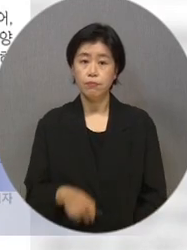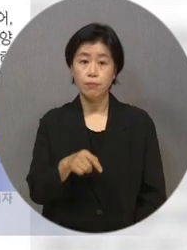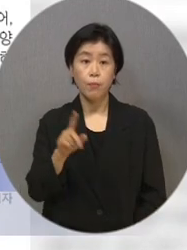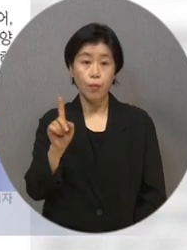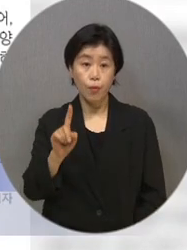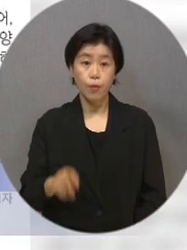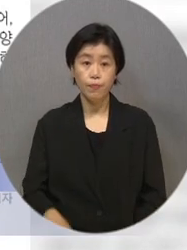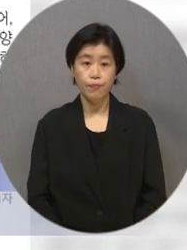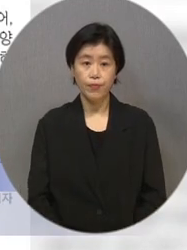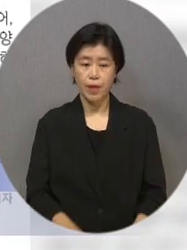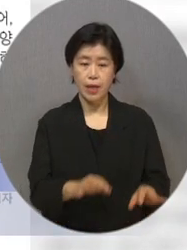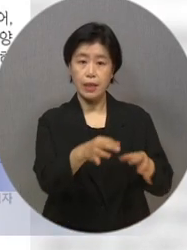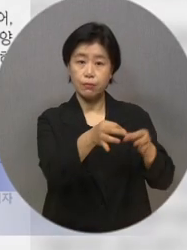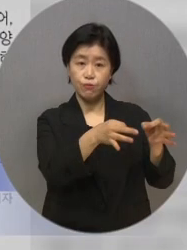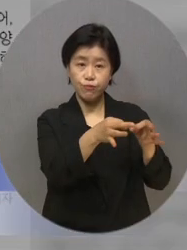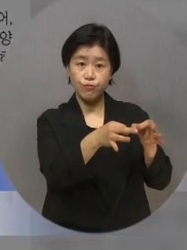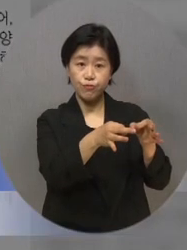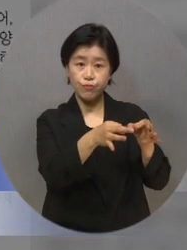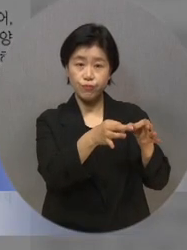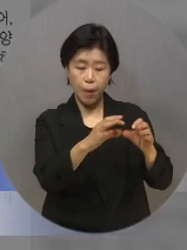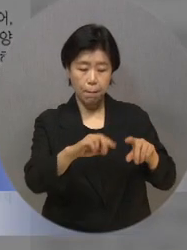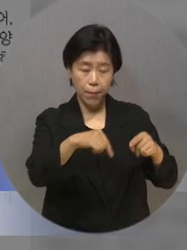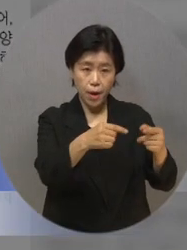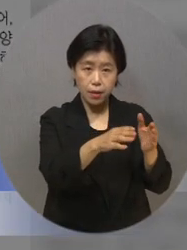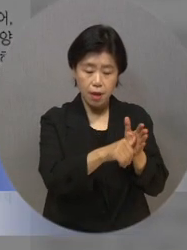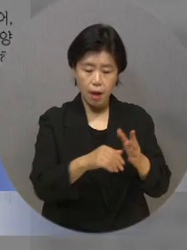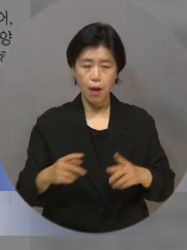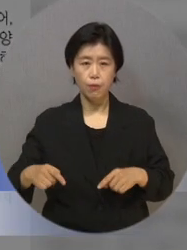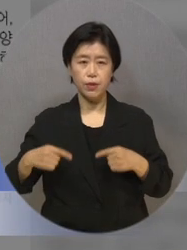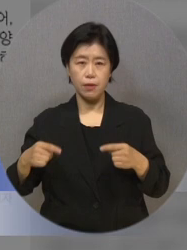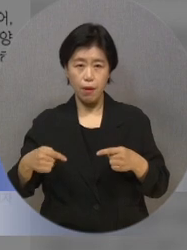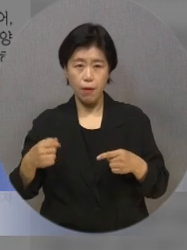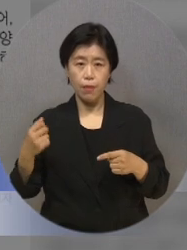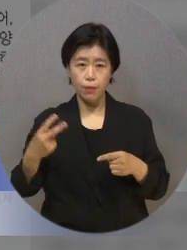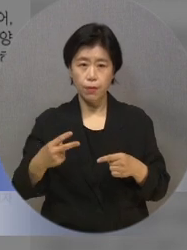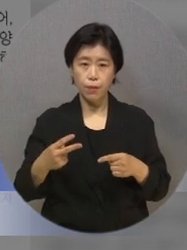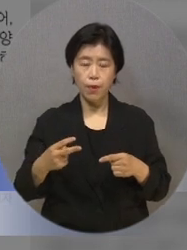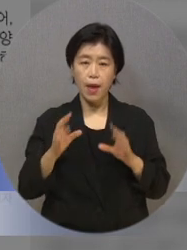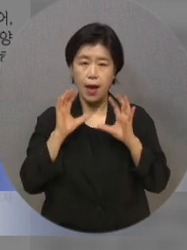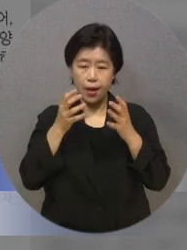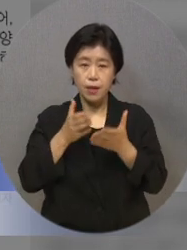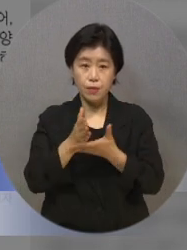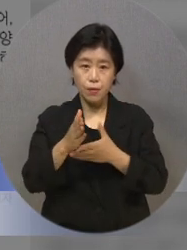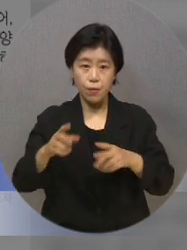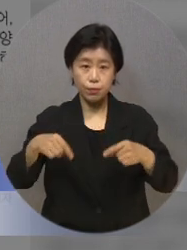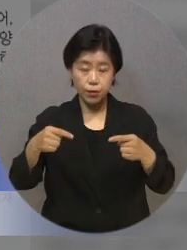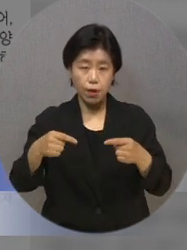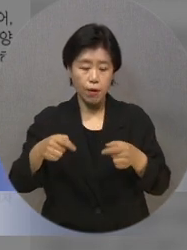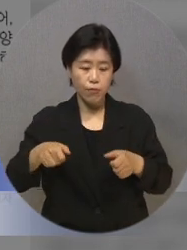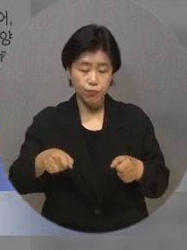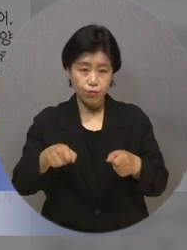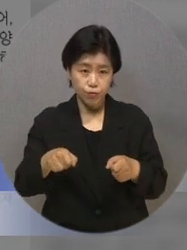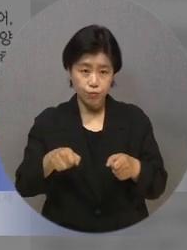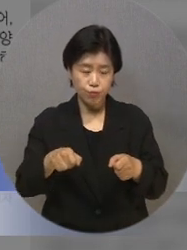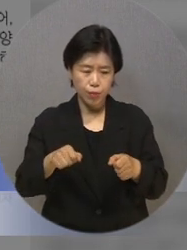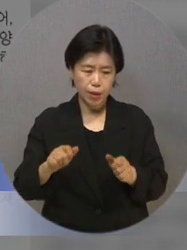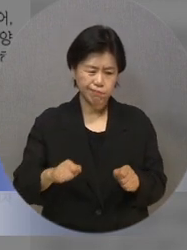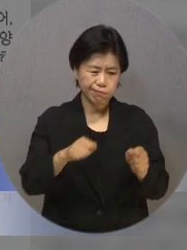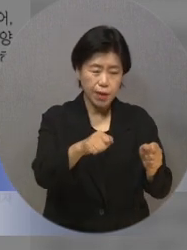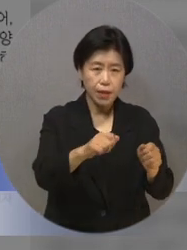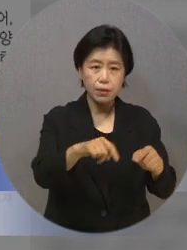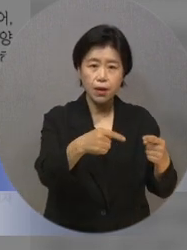휠은 매장에 문턱으로 휠체어나 유모차 사용자 등이 접근이 어려운 소규모 매장에 초경량